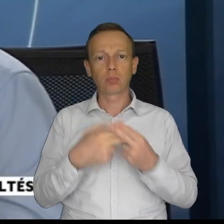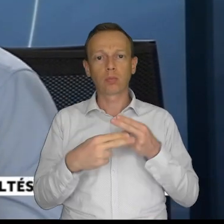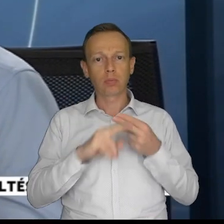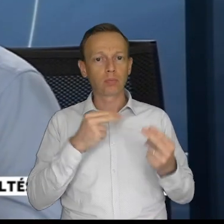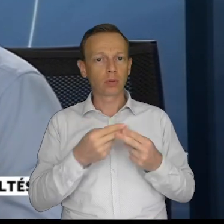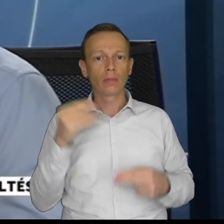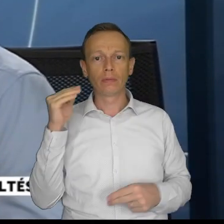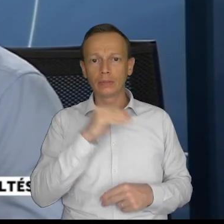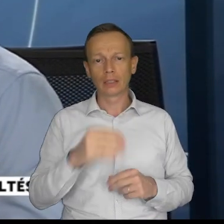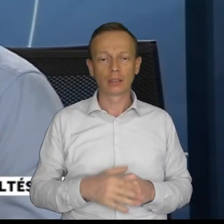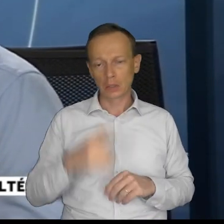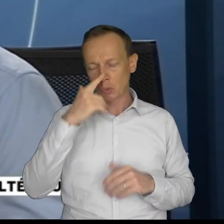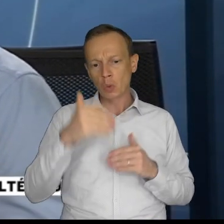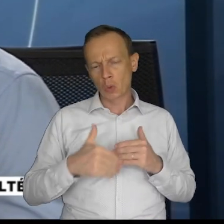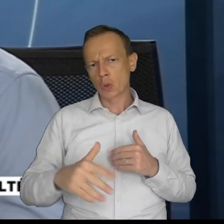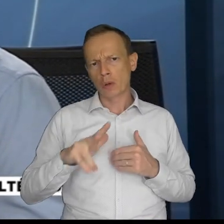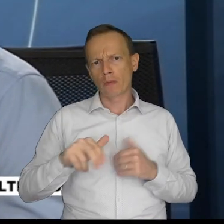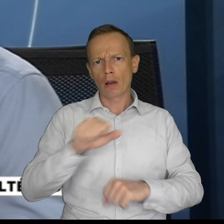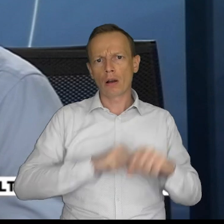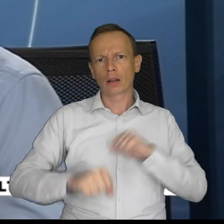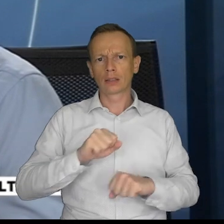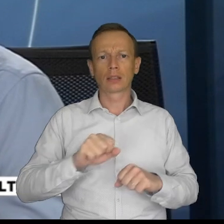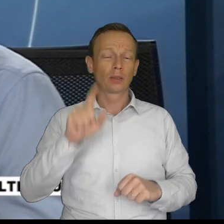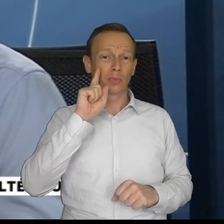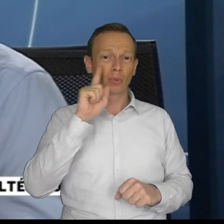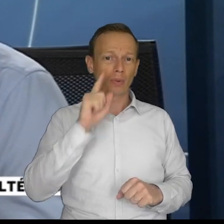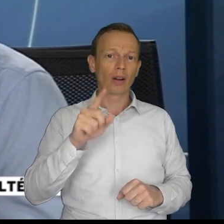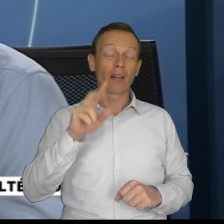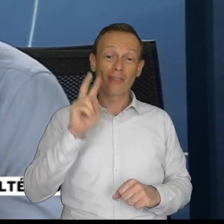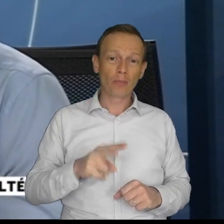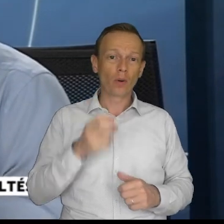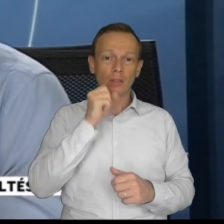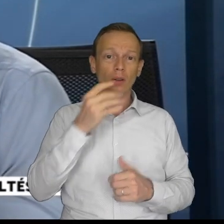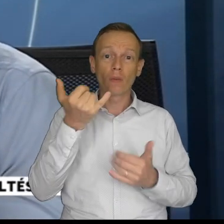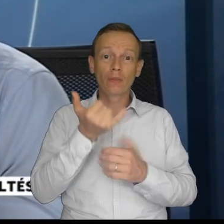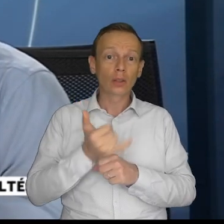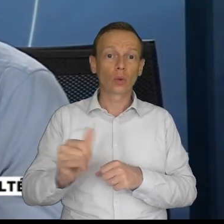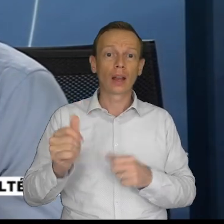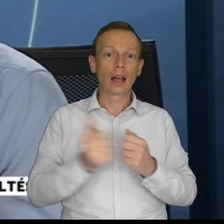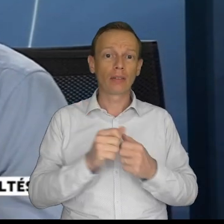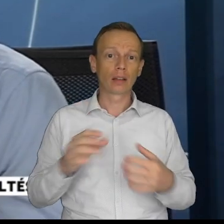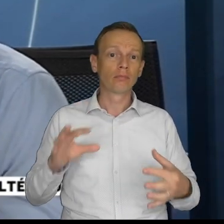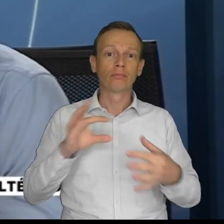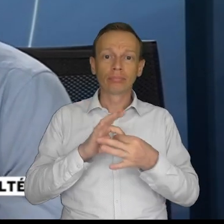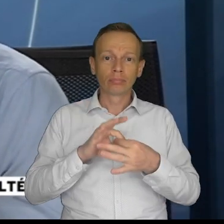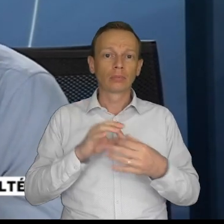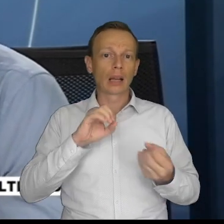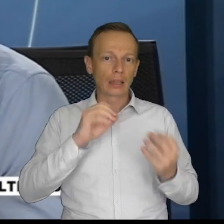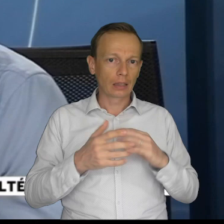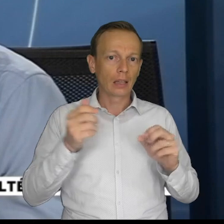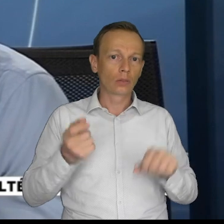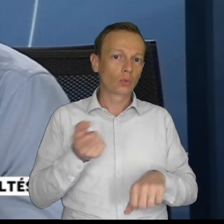Mais ça, c'est des choses qu'on risque de faire d'autant plus qu'on va mettre sans doute un salon virtuel en place, mais vraiment virtuel, c'est-à-dire avec des connexions